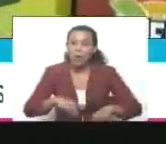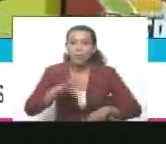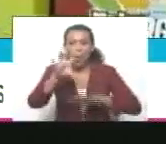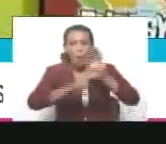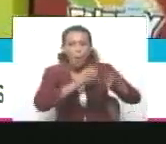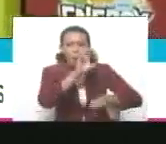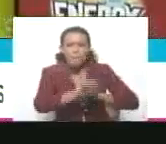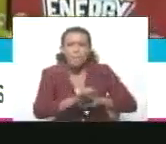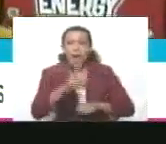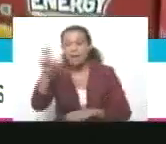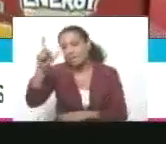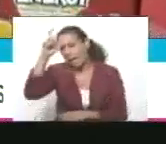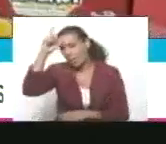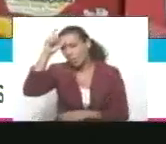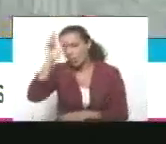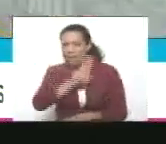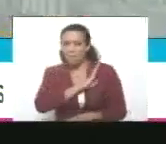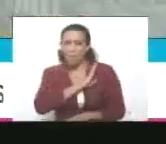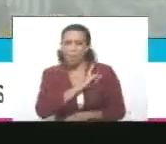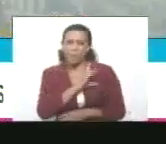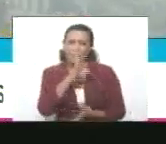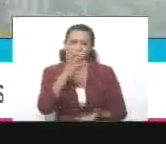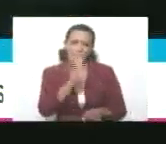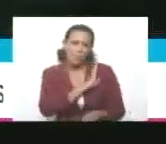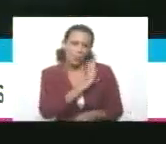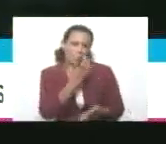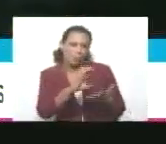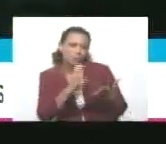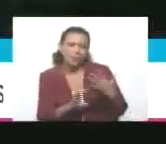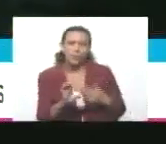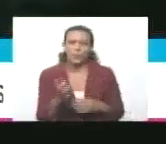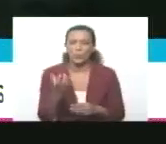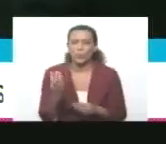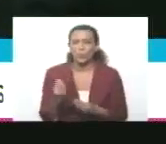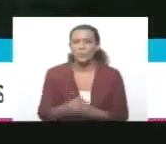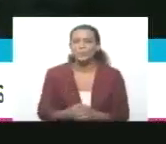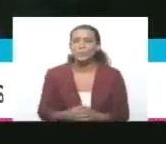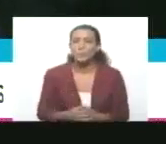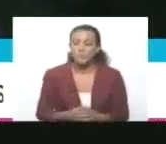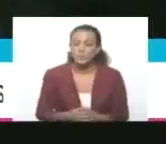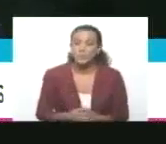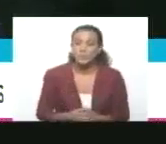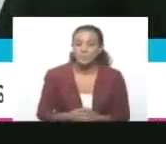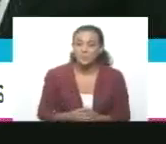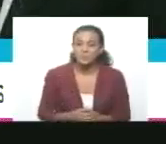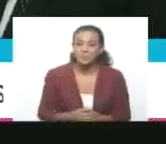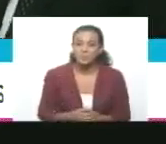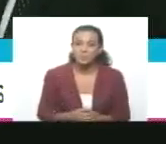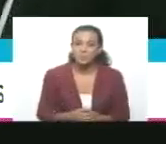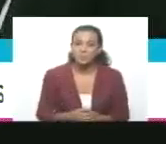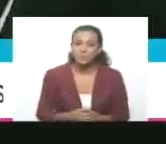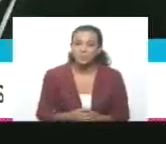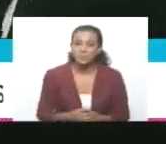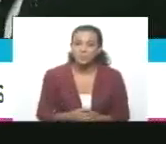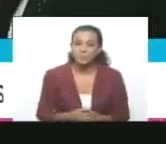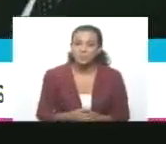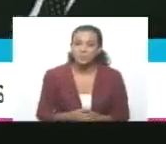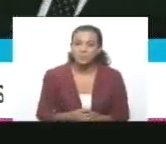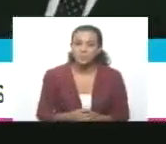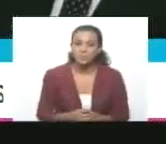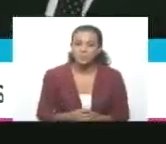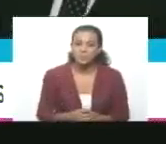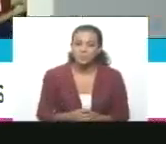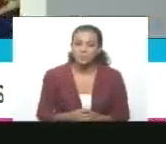desde aquí a Turquía esos productos. Tabii bu esasında Venezuela'nın potansiyeli çok büyük, yani bölgesel bir